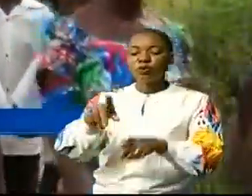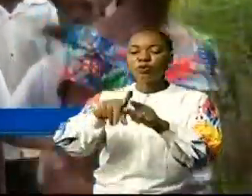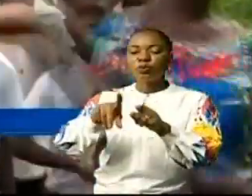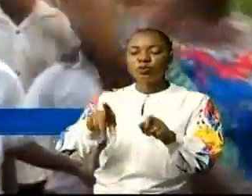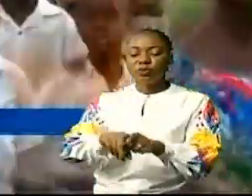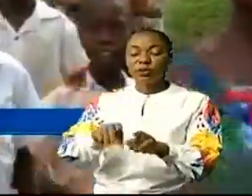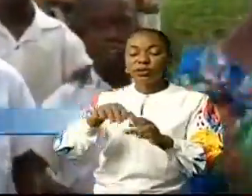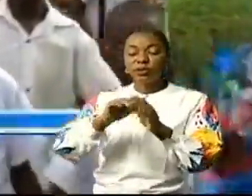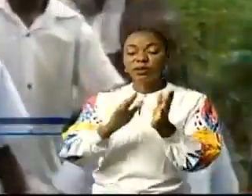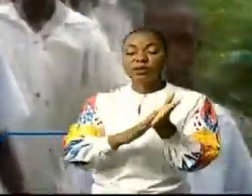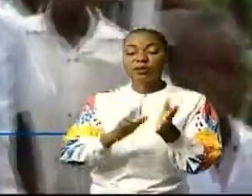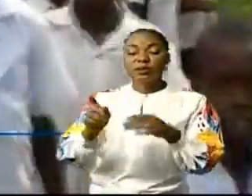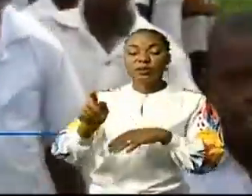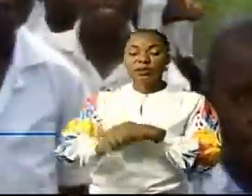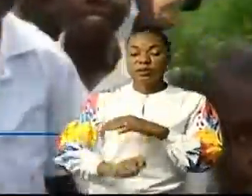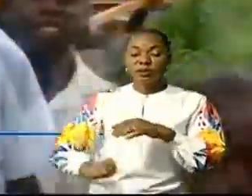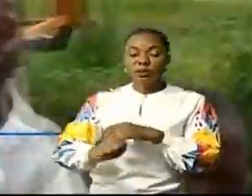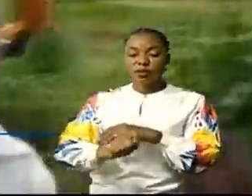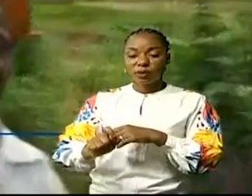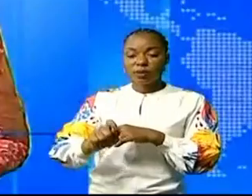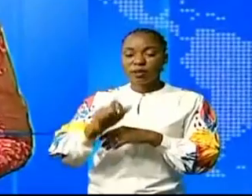dans les écoles du territoire des Gungu.